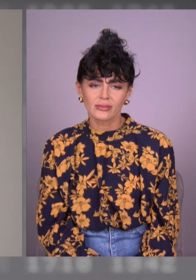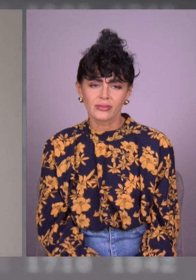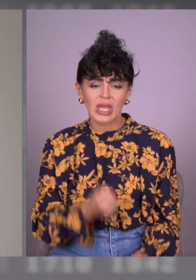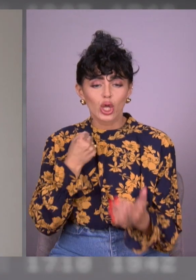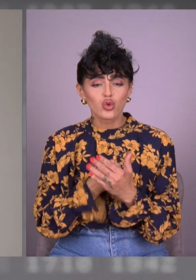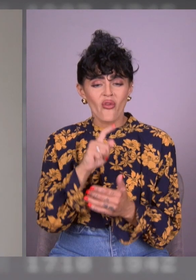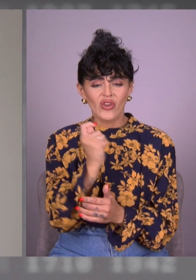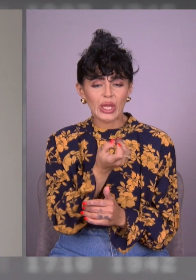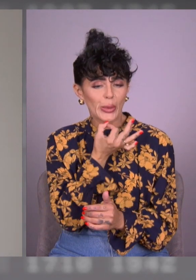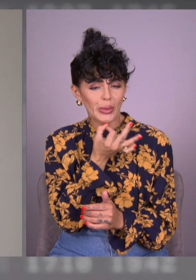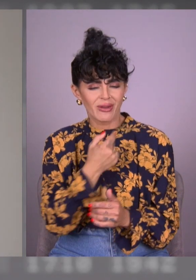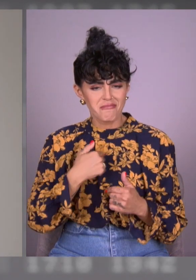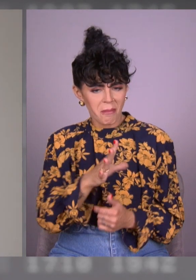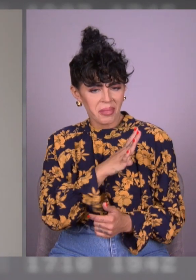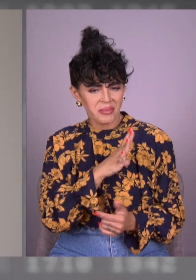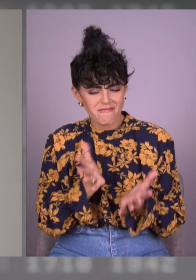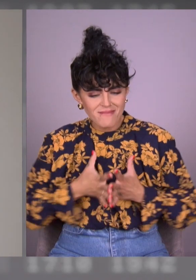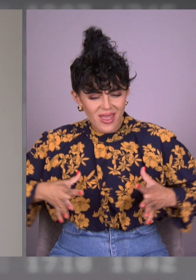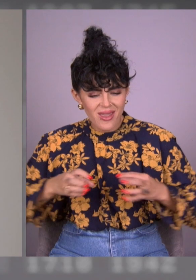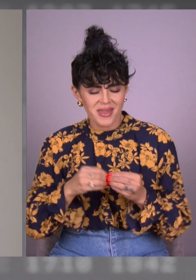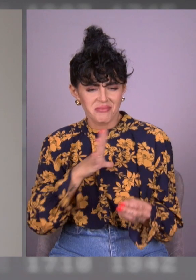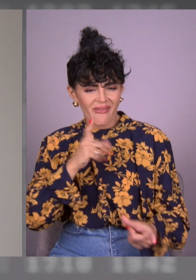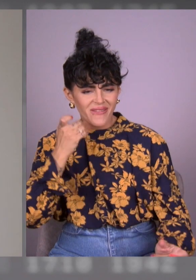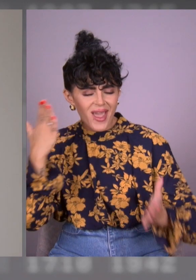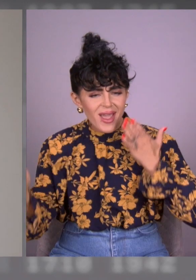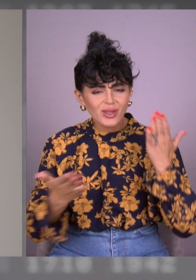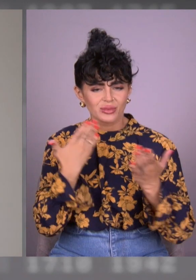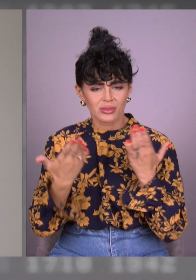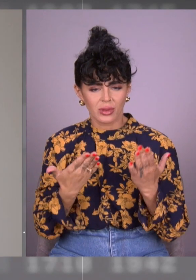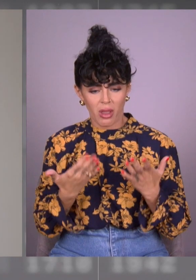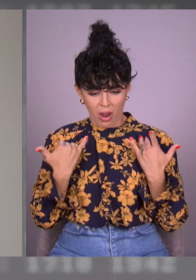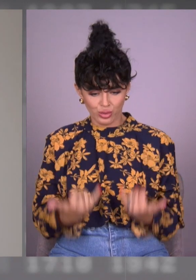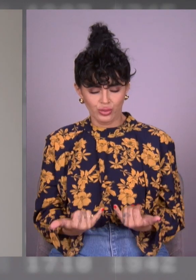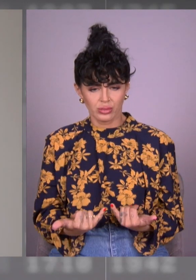всі разом, було весело. А зараз